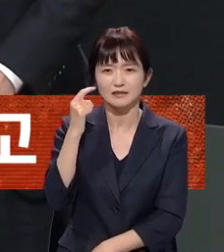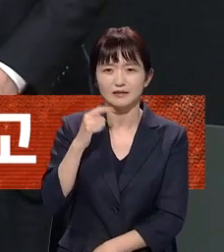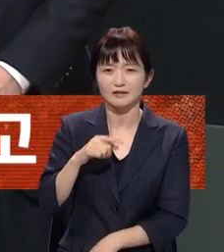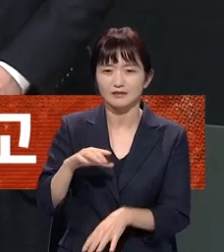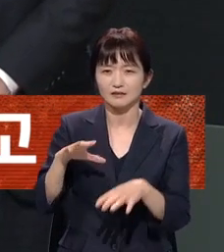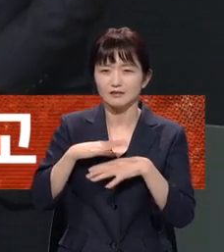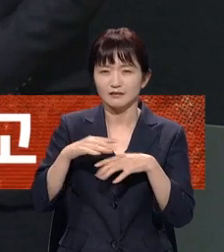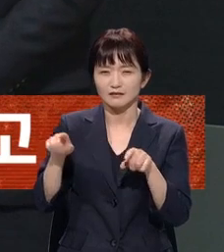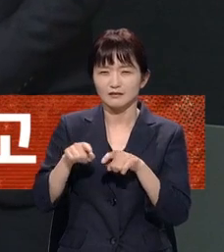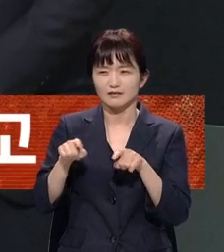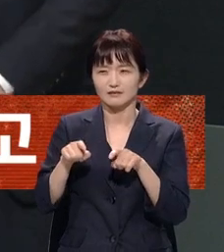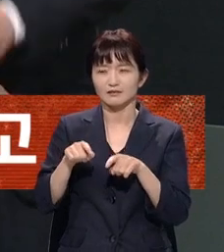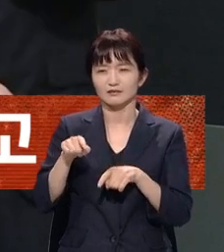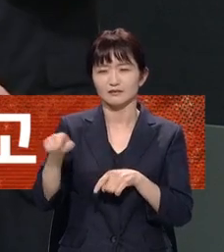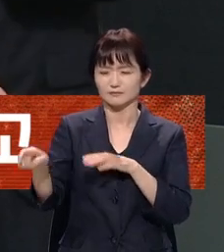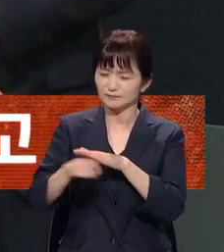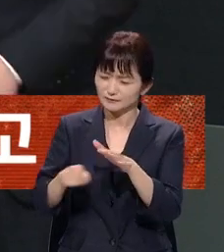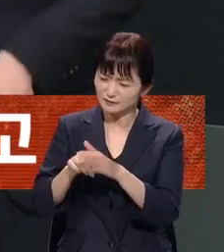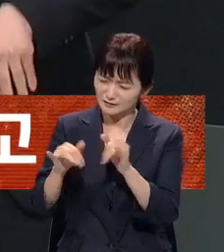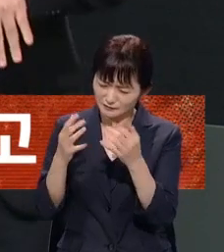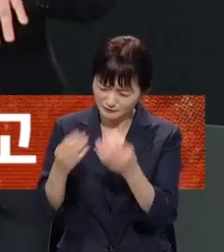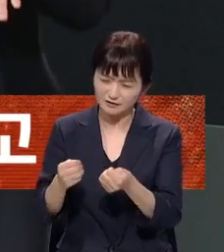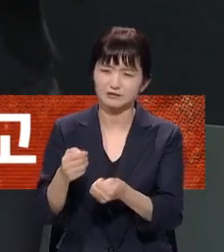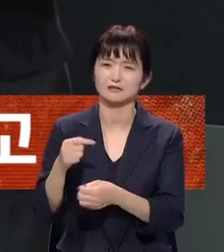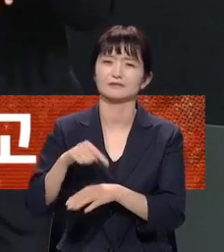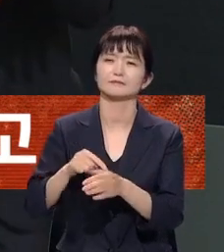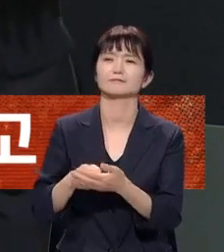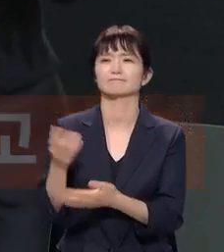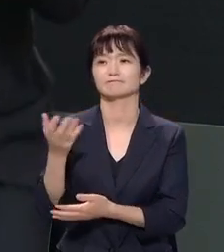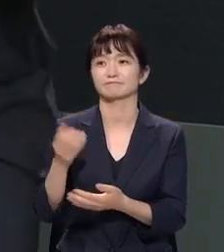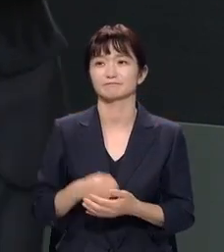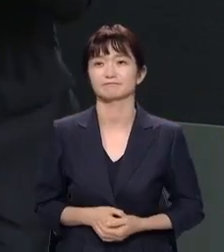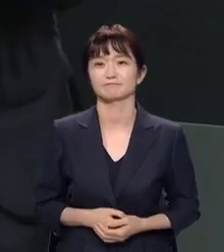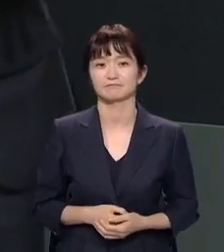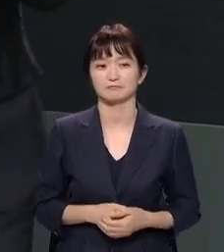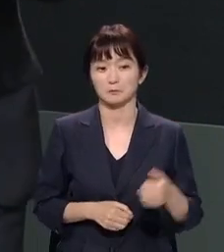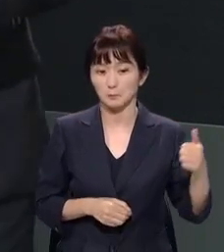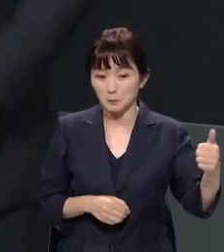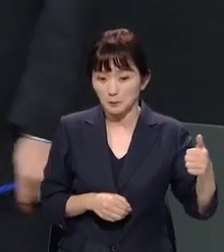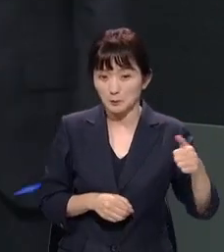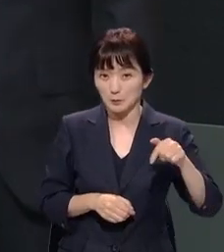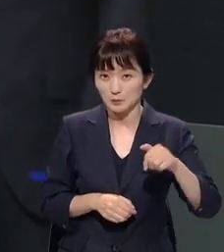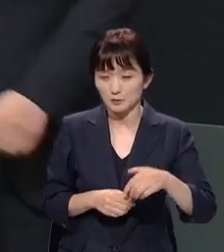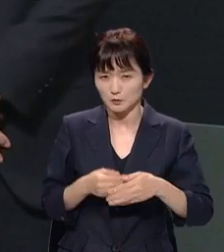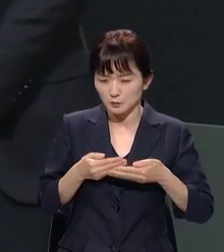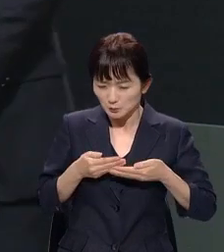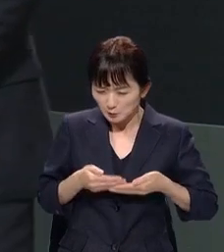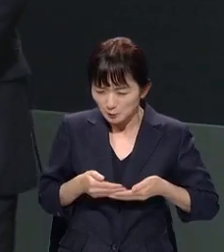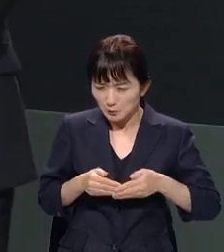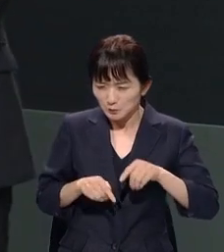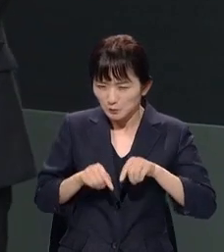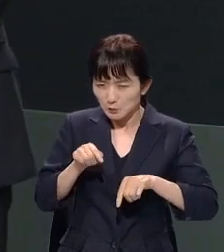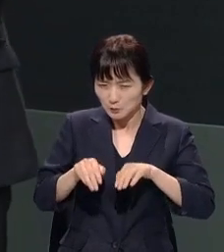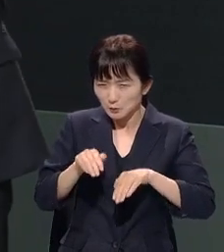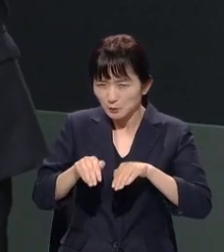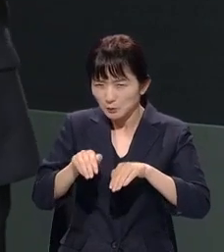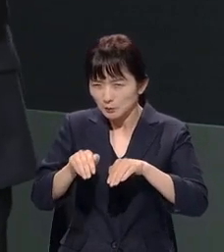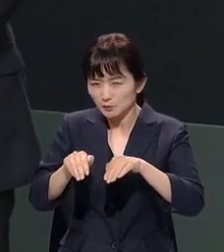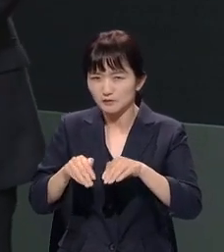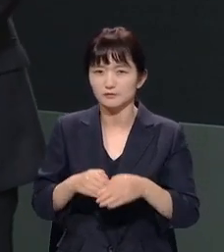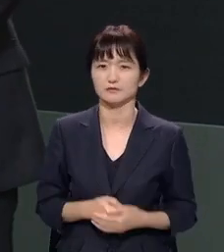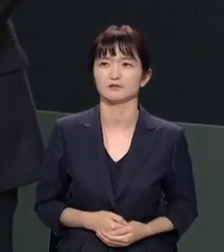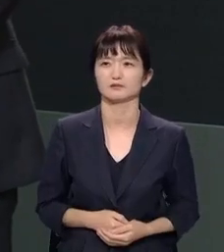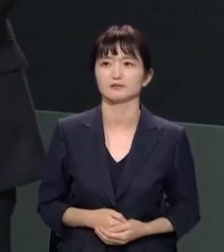자꾸 저런 행동하는 사람이 많아서 정말 아까 보셨지만 정말 이러고 막 하는 건 뭐야 도대체